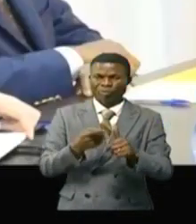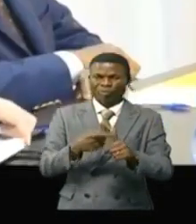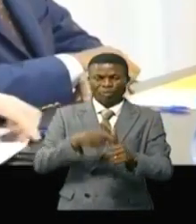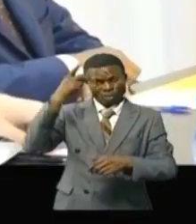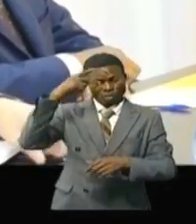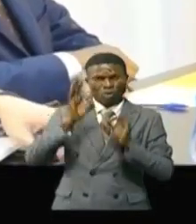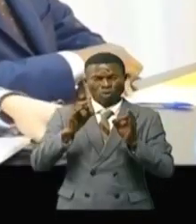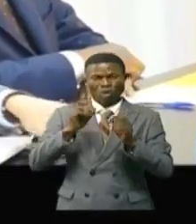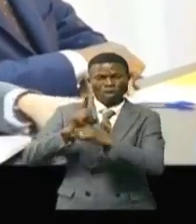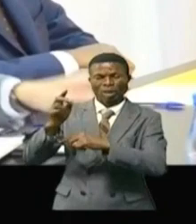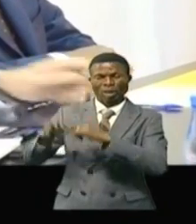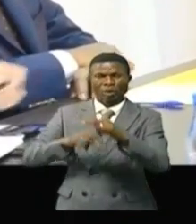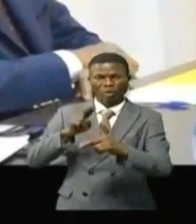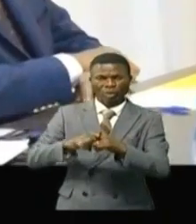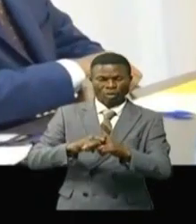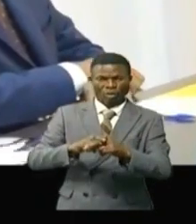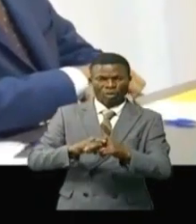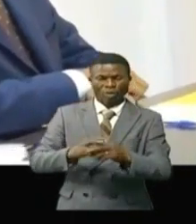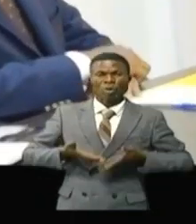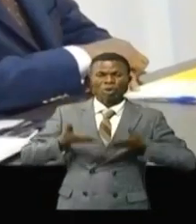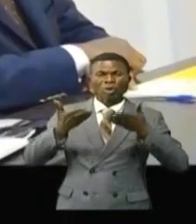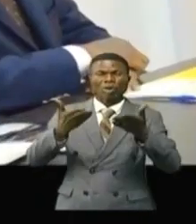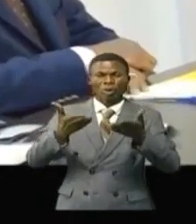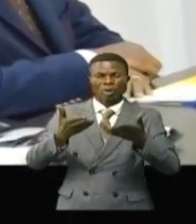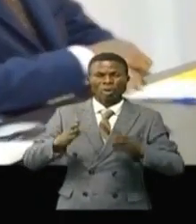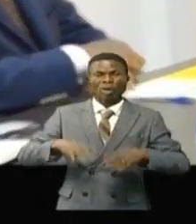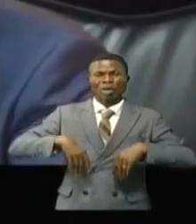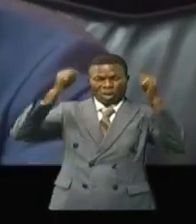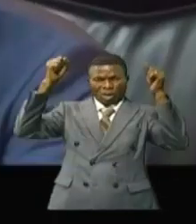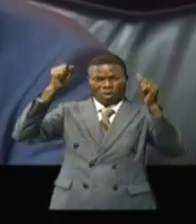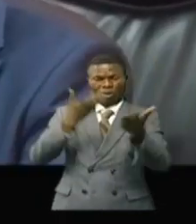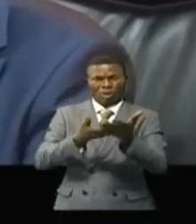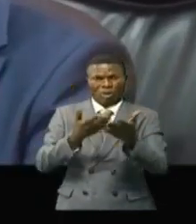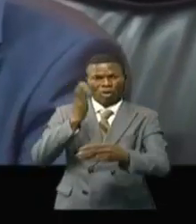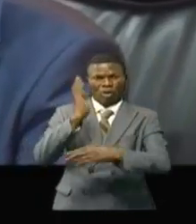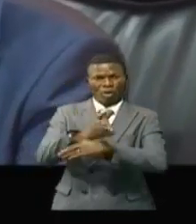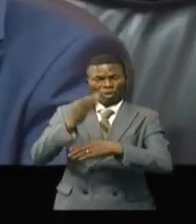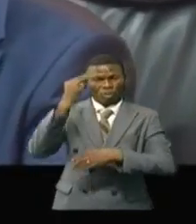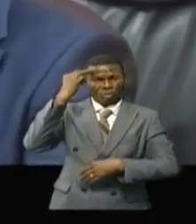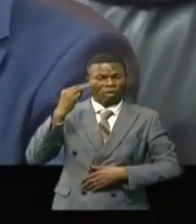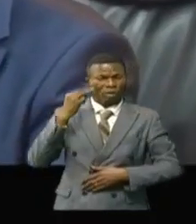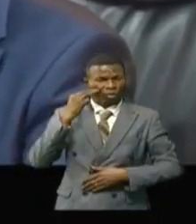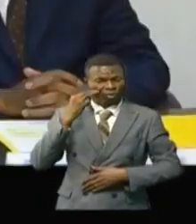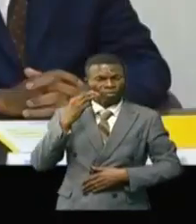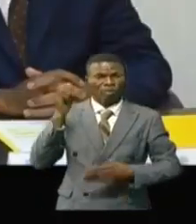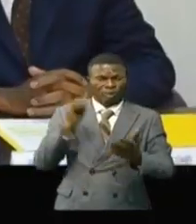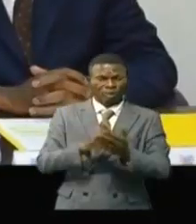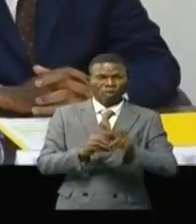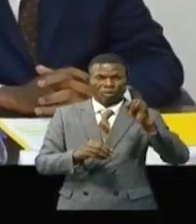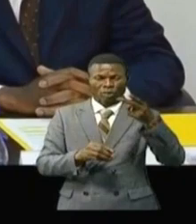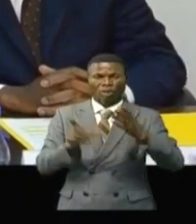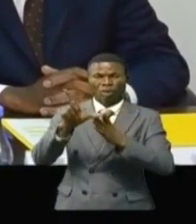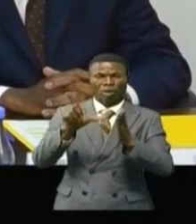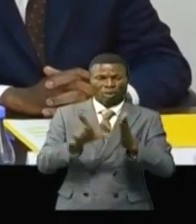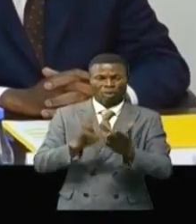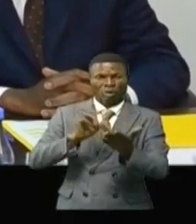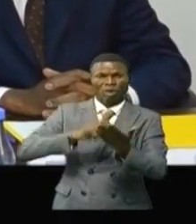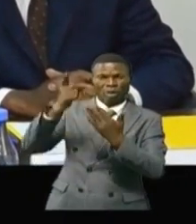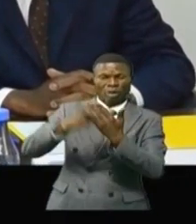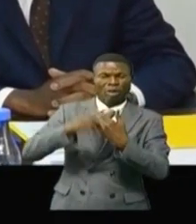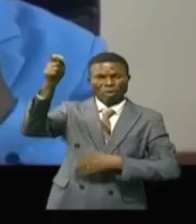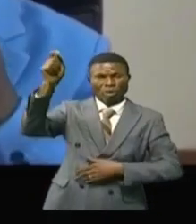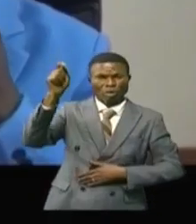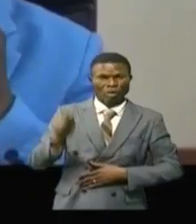politique des défenses nationales proposée par lui et adoptée tout récemment par le Conseil des ministres. Ensuite, la loi de programmation